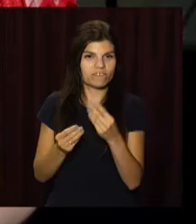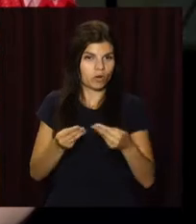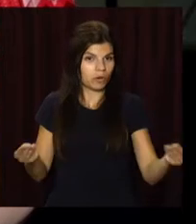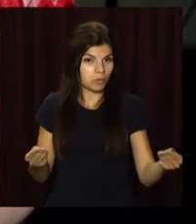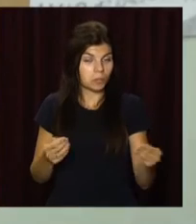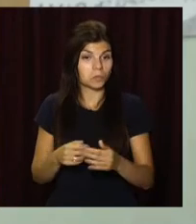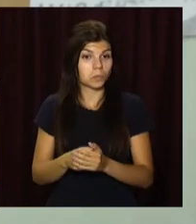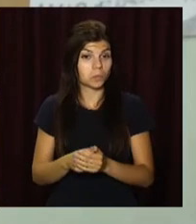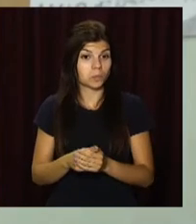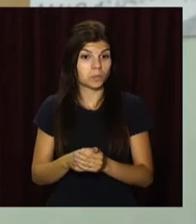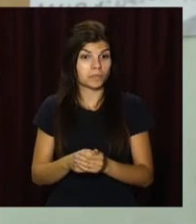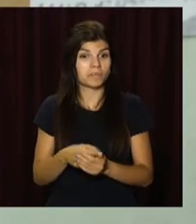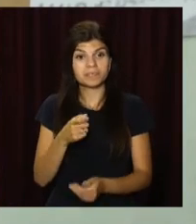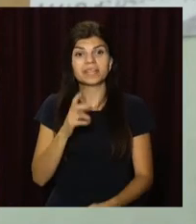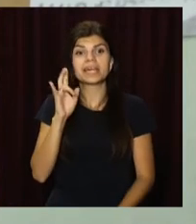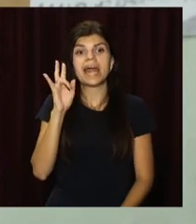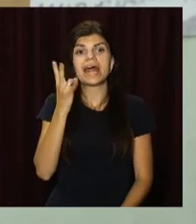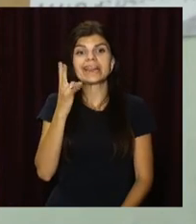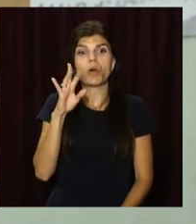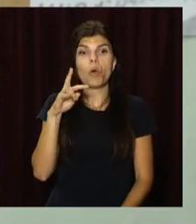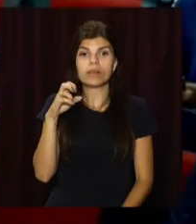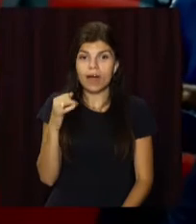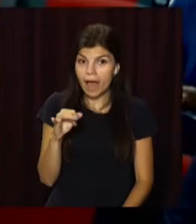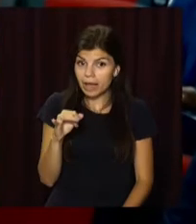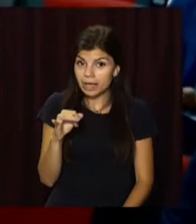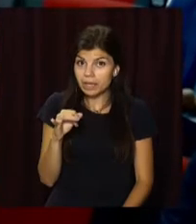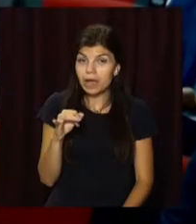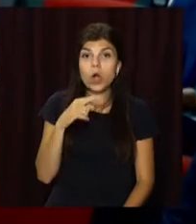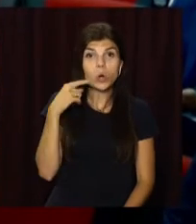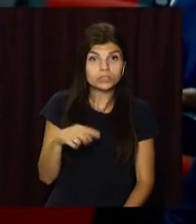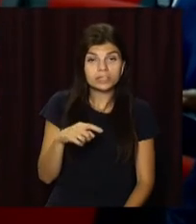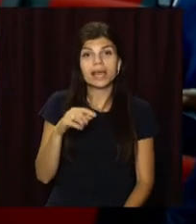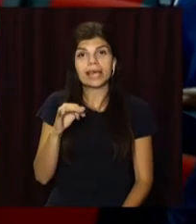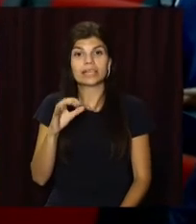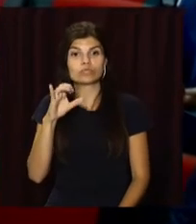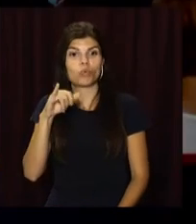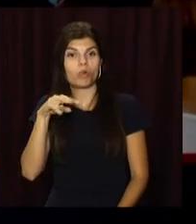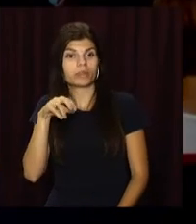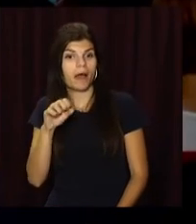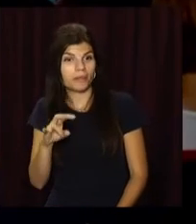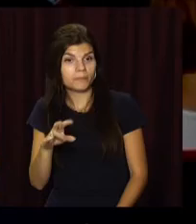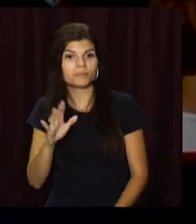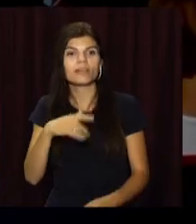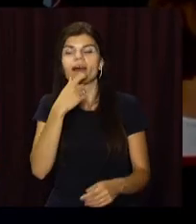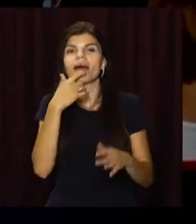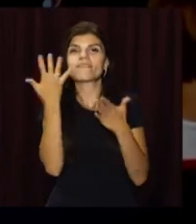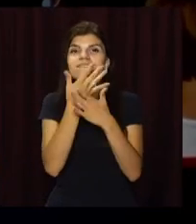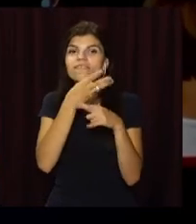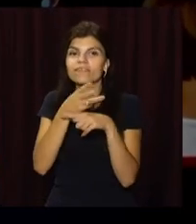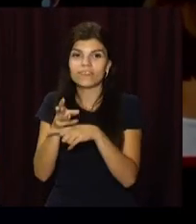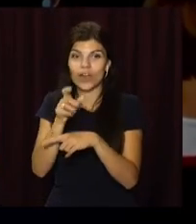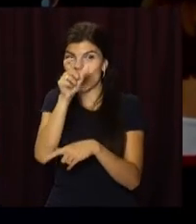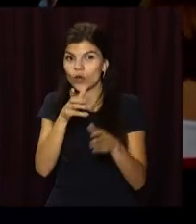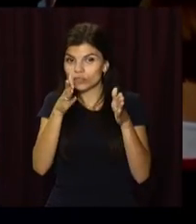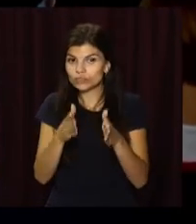тобто Ніколай російською і Нурсултан. Після знайомства з експозицією – перегляд історичного фільму про юність Нурсултана